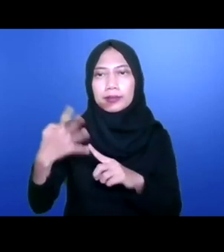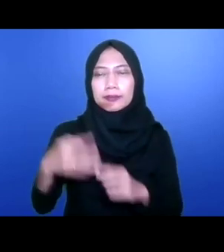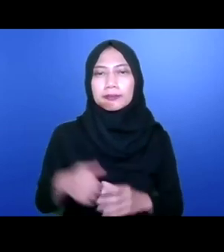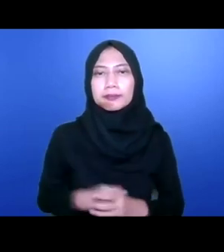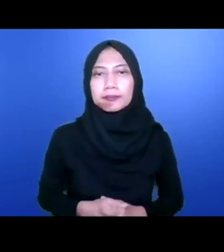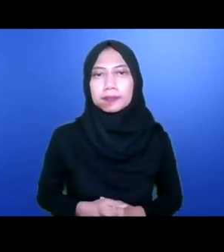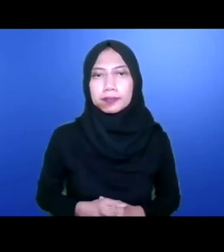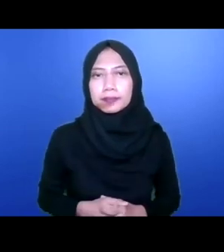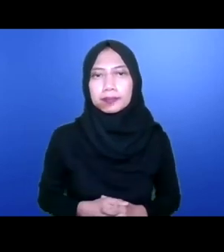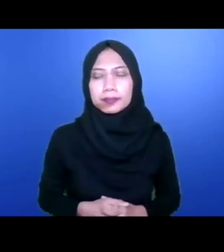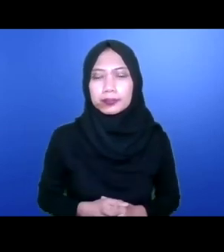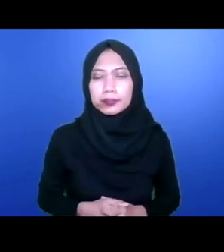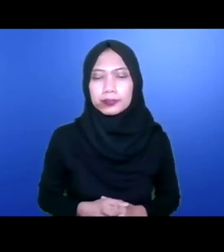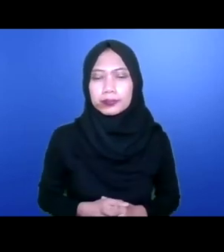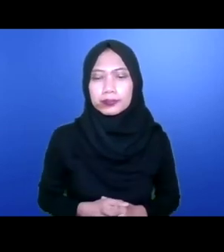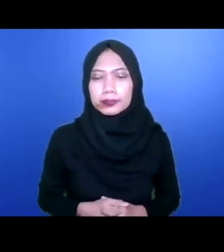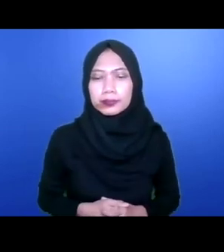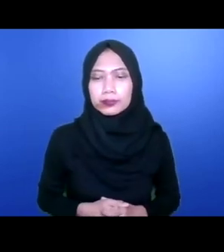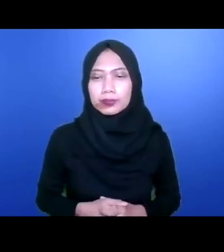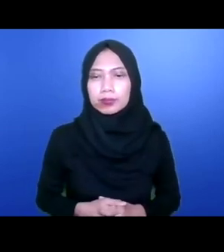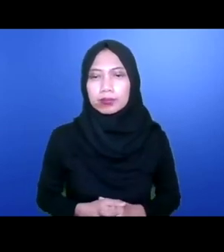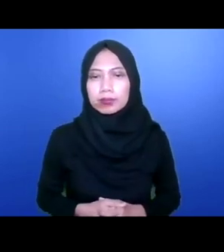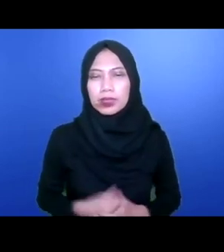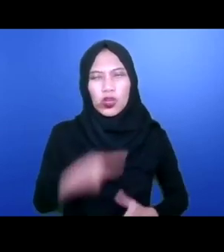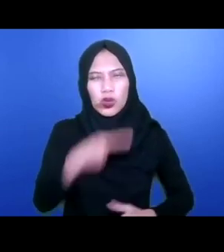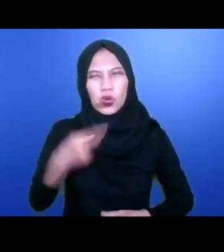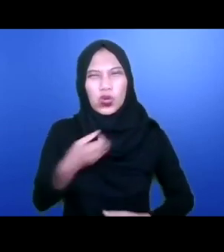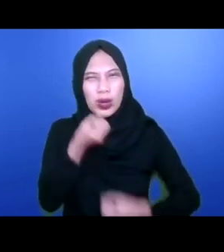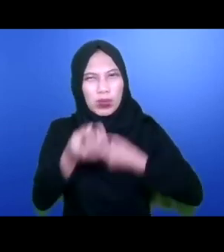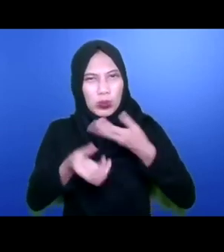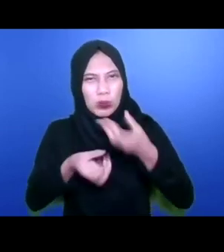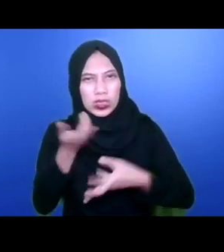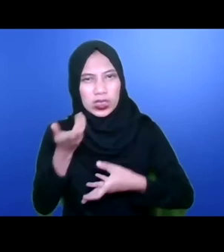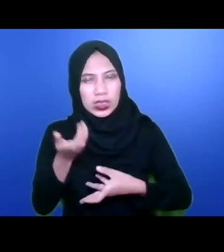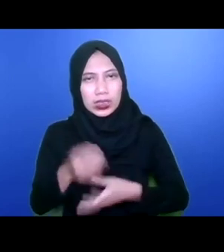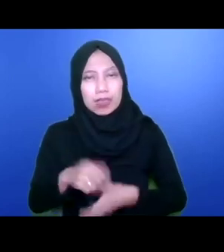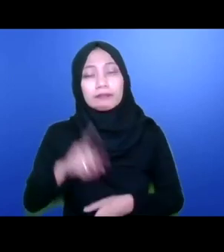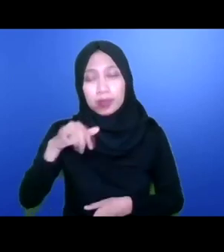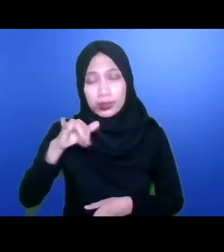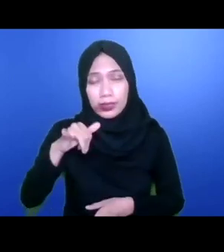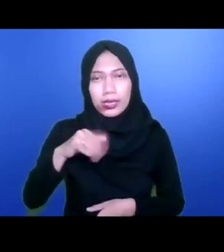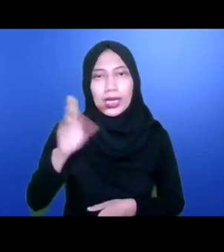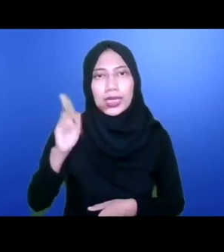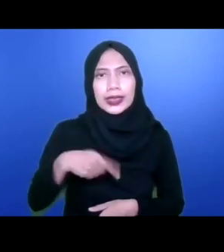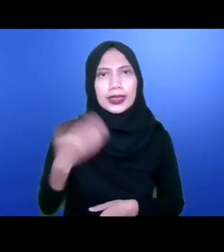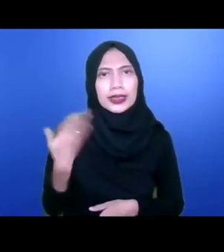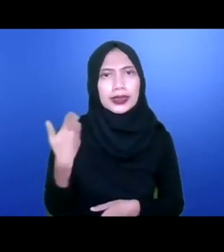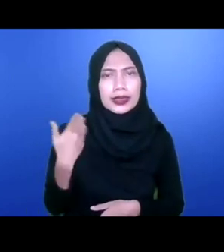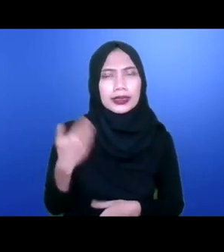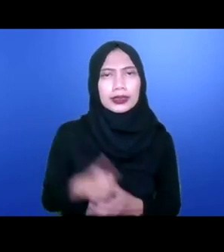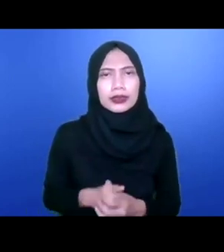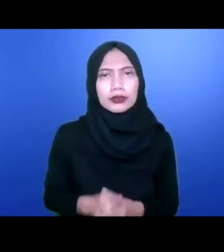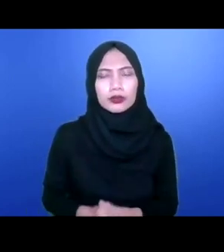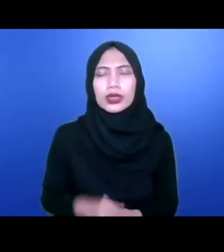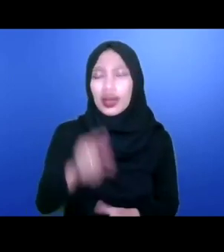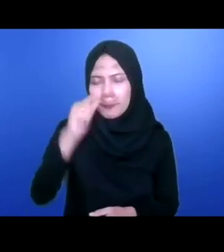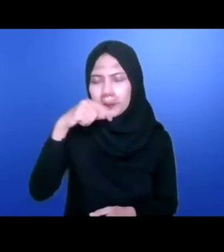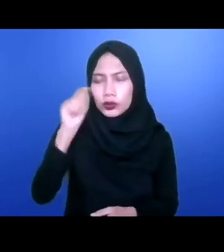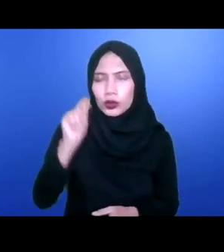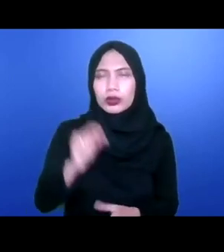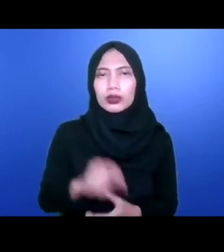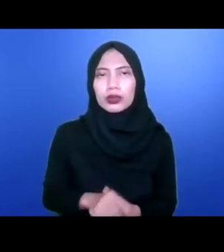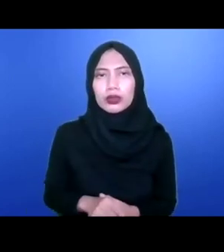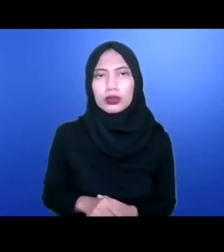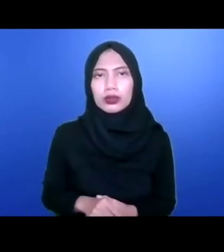tidak aktifan dalam melakukan promosi dan produktivitas agen yang rendah, dari tadi Mas Riki banyak menyebutkan, dan ini memang kami